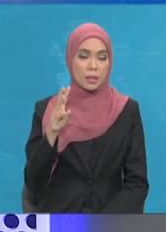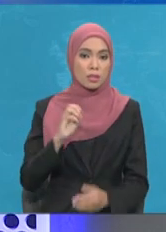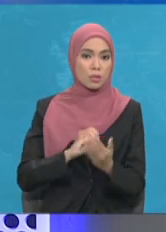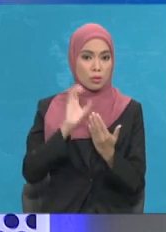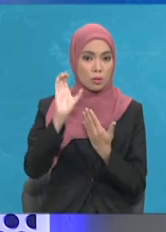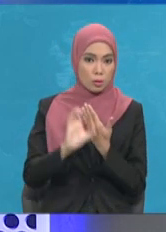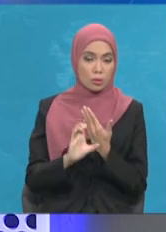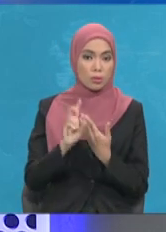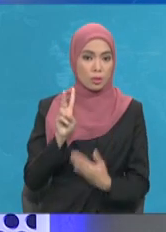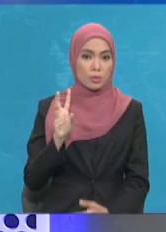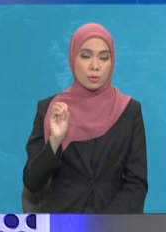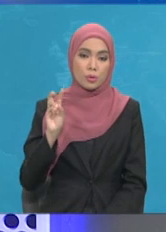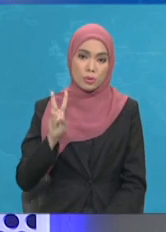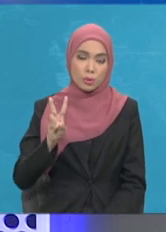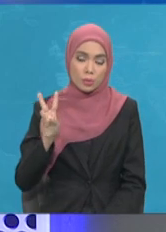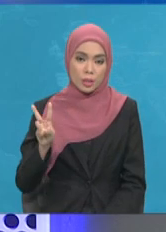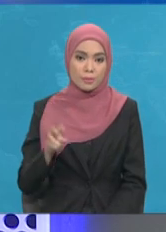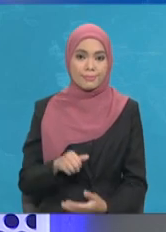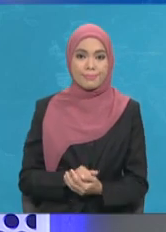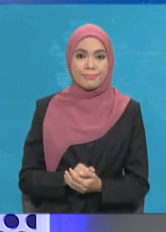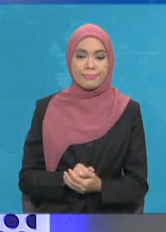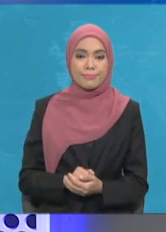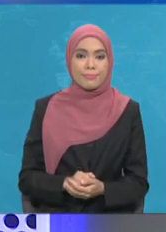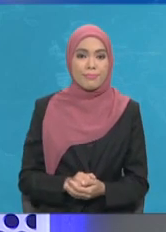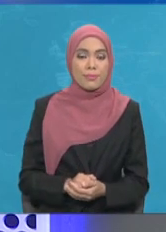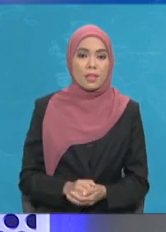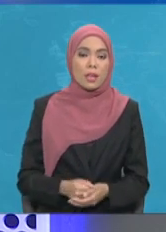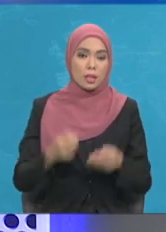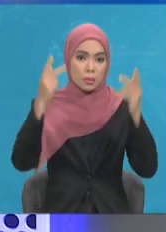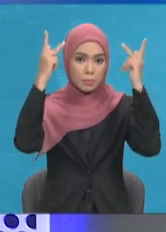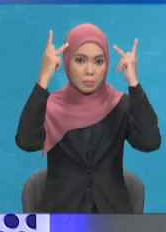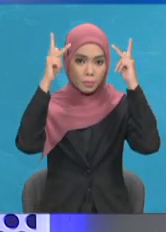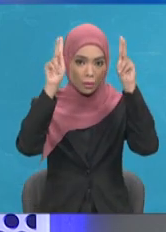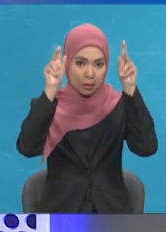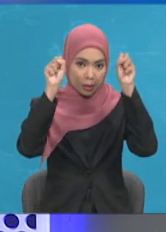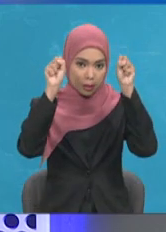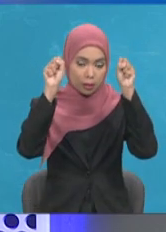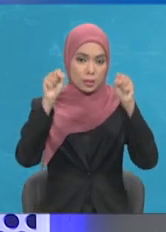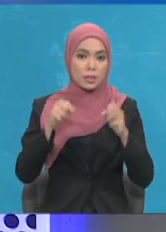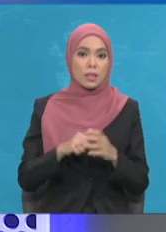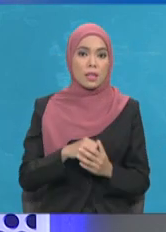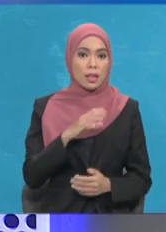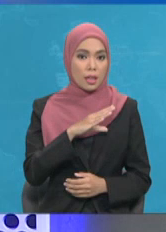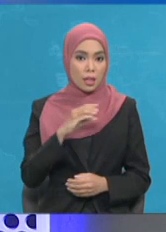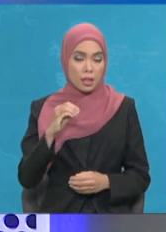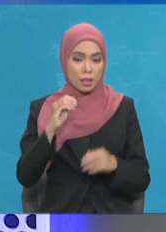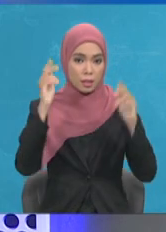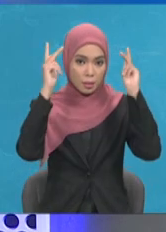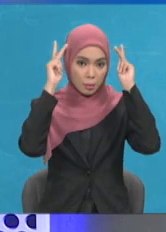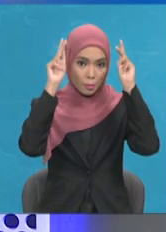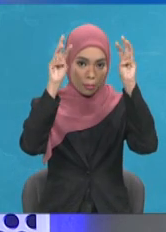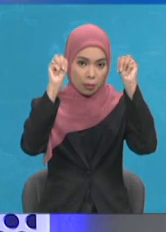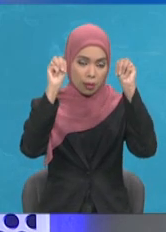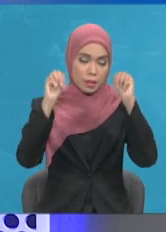atas jemputan-jemputan tuna terutama Muhammad Abdul Hamid Presiden Republik Rakyat Bangladesh dan penentu utama